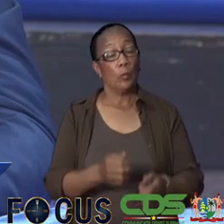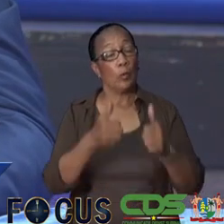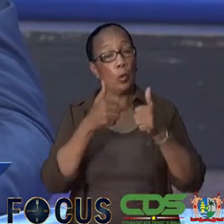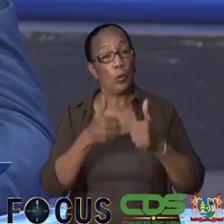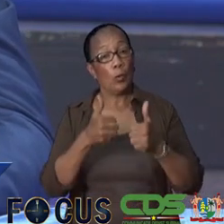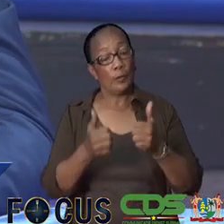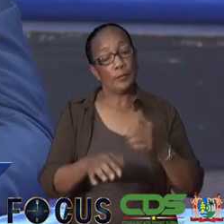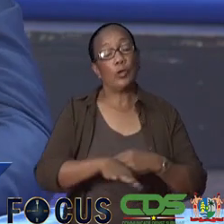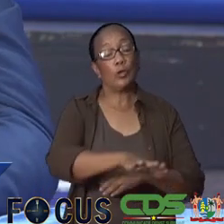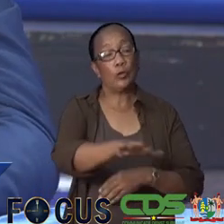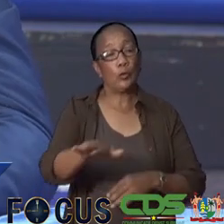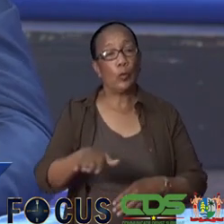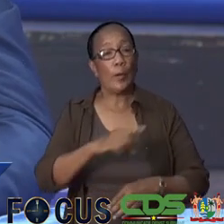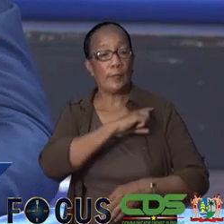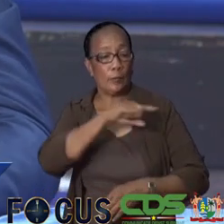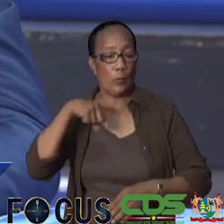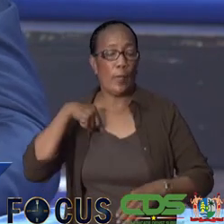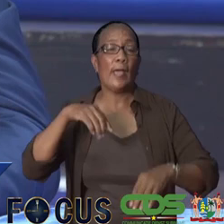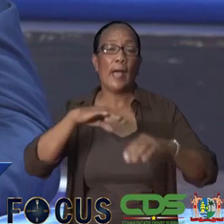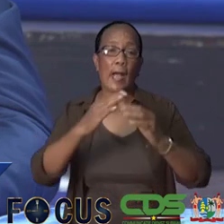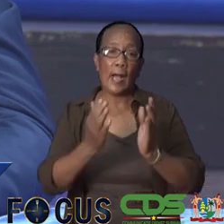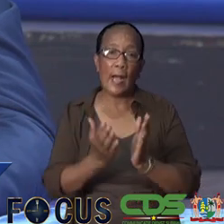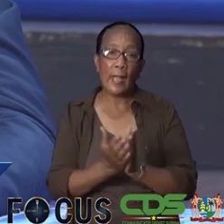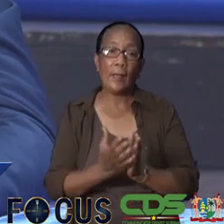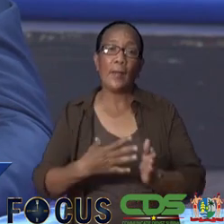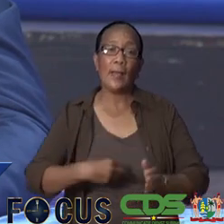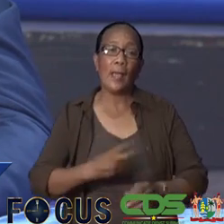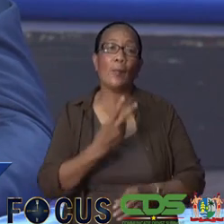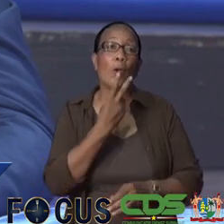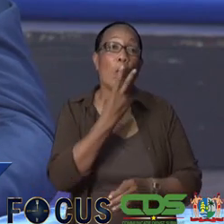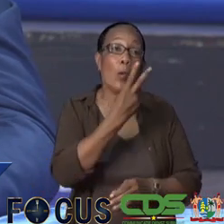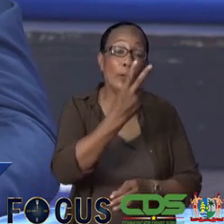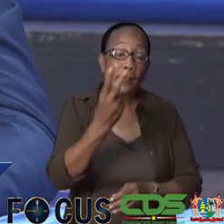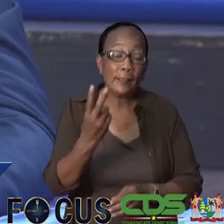gunstige situatie waar we allemaal naar hebben uitgekeken,